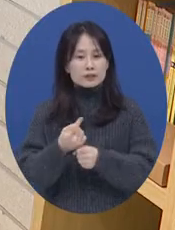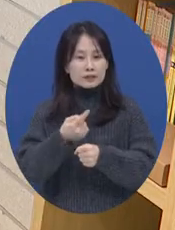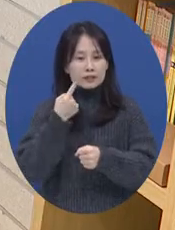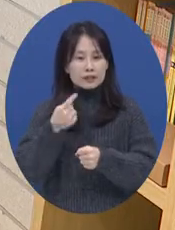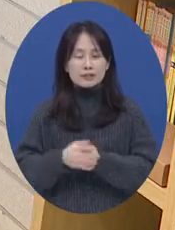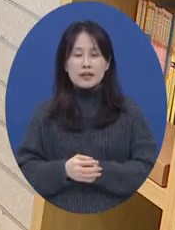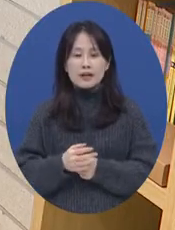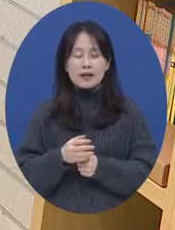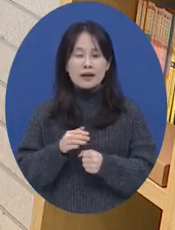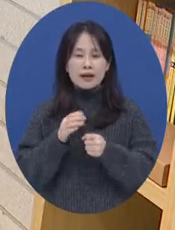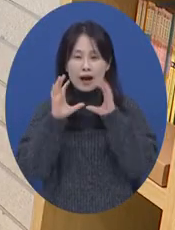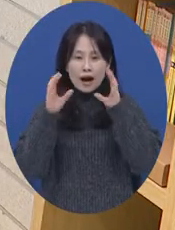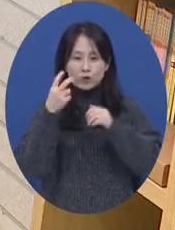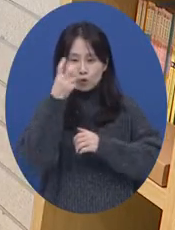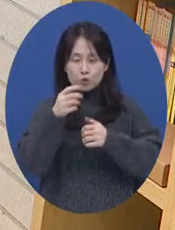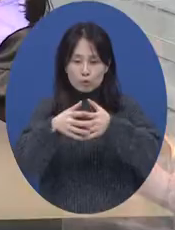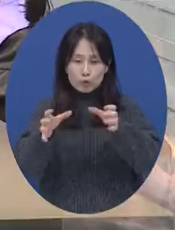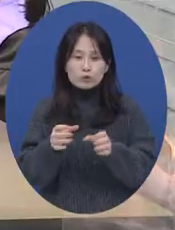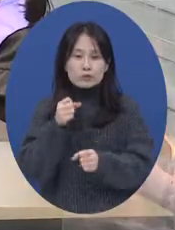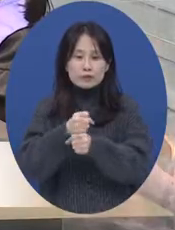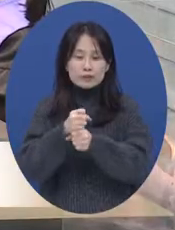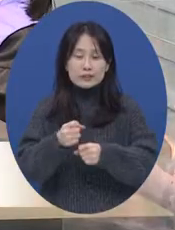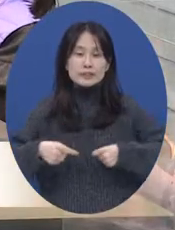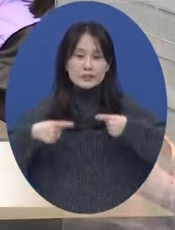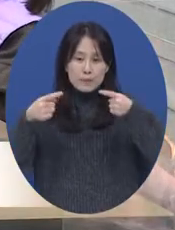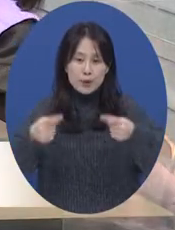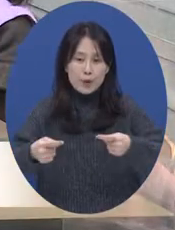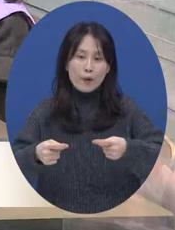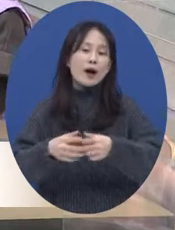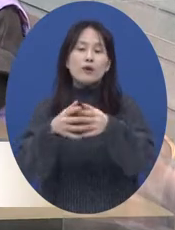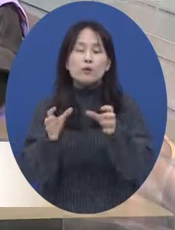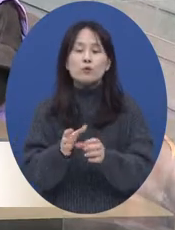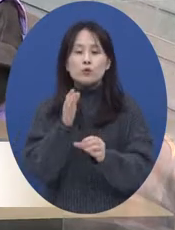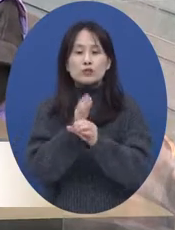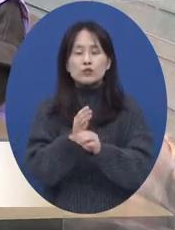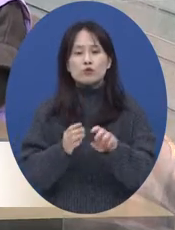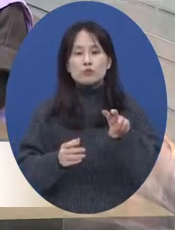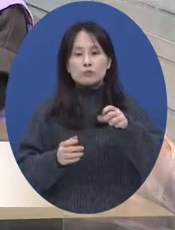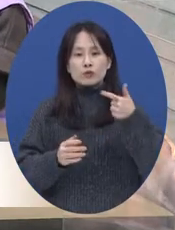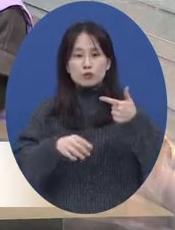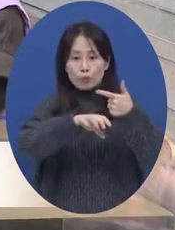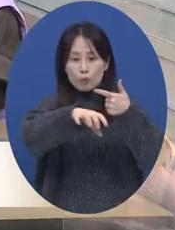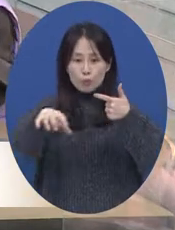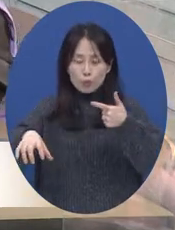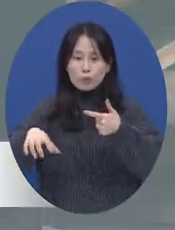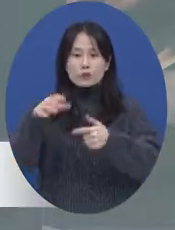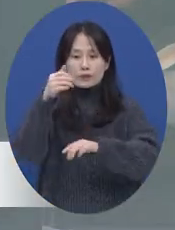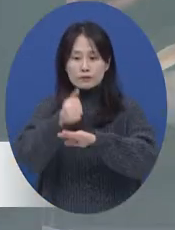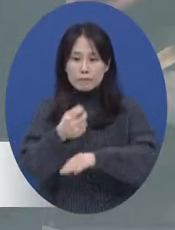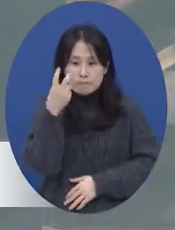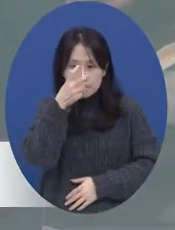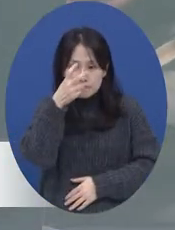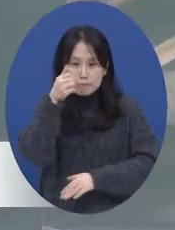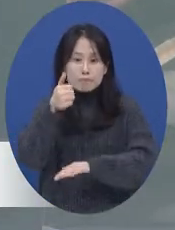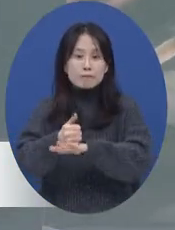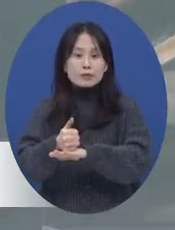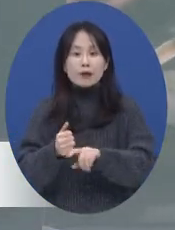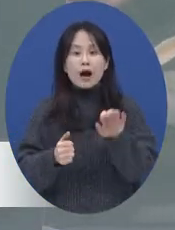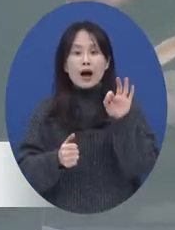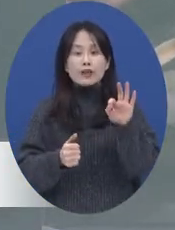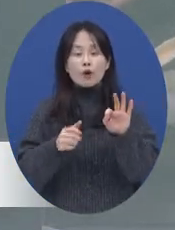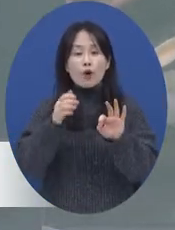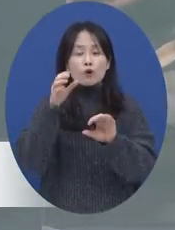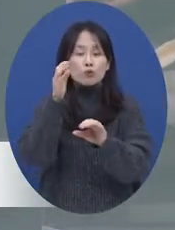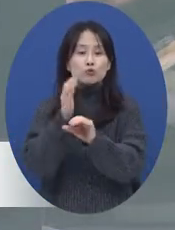경기도 형 아동 돌봄 공동체 조성 사업에 참여한 공동체 술 6곳을 대상으로 조사를 실시한 결과 10곳 중